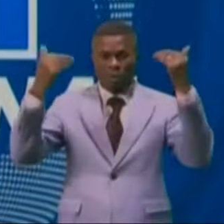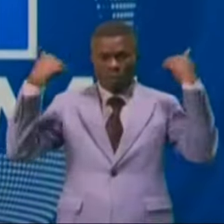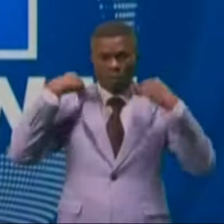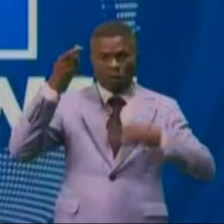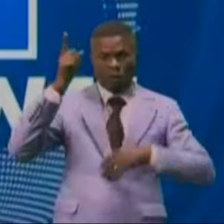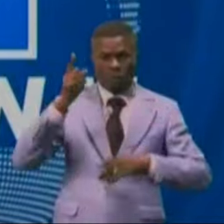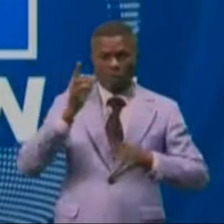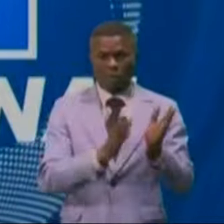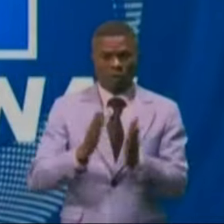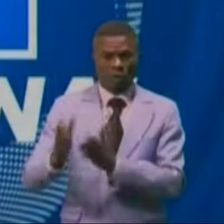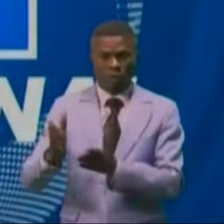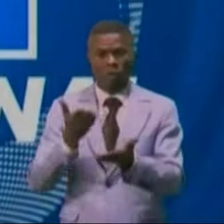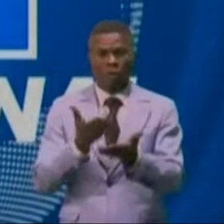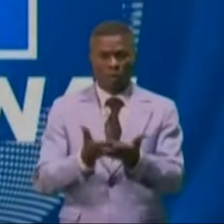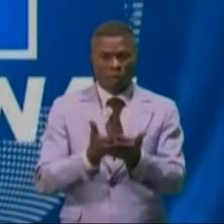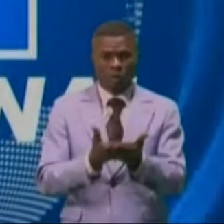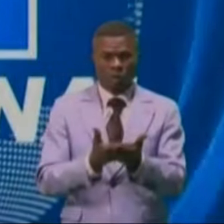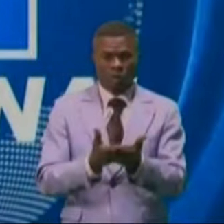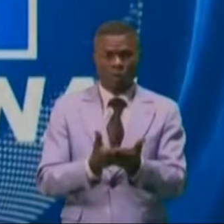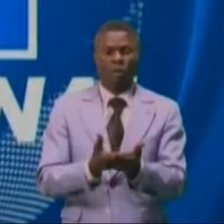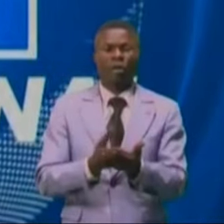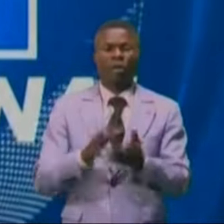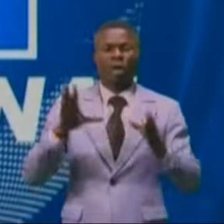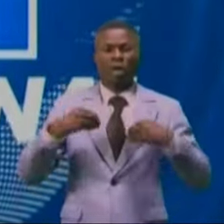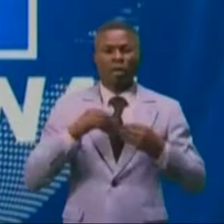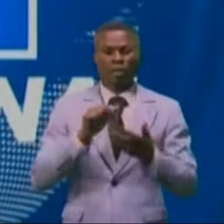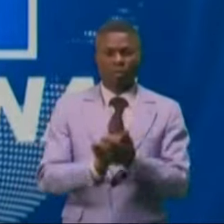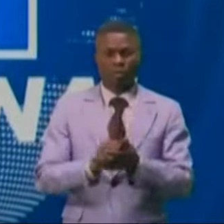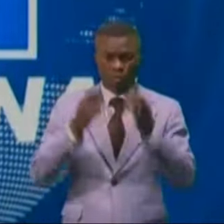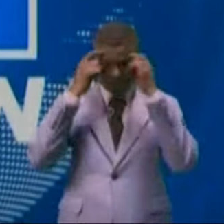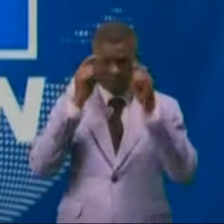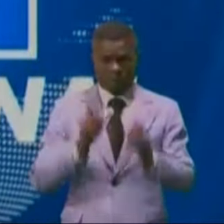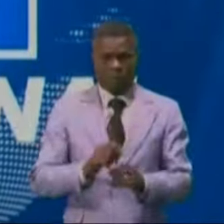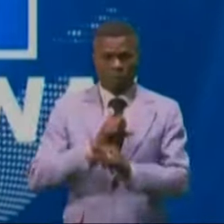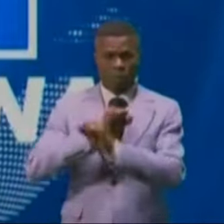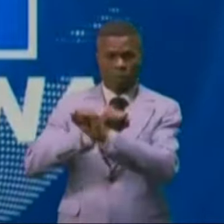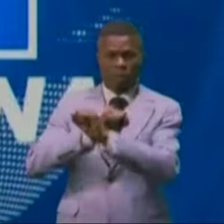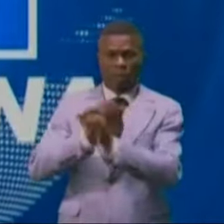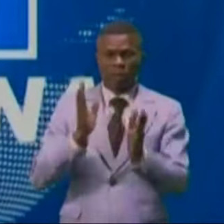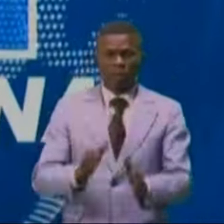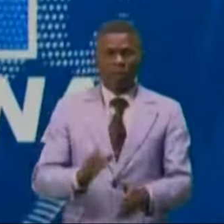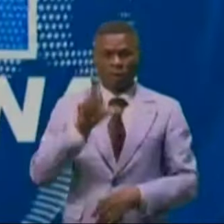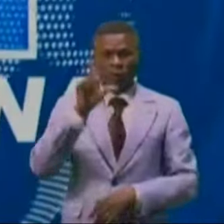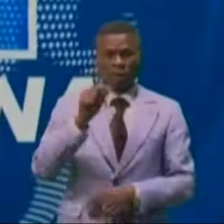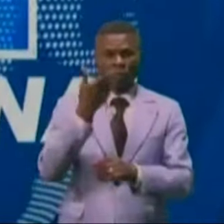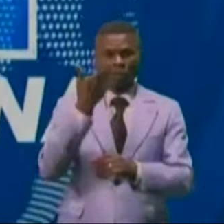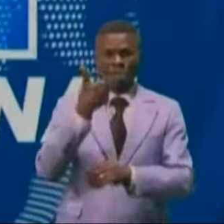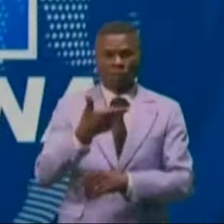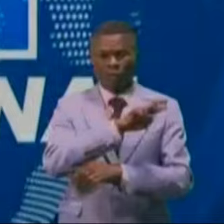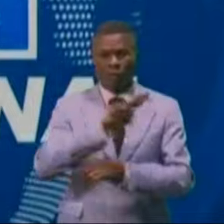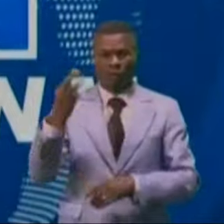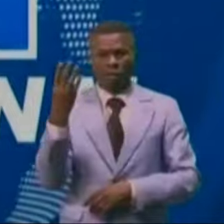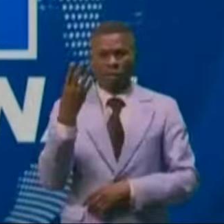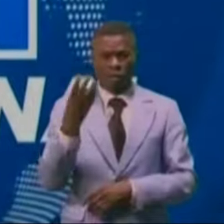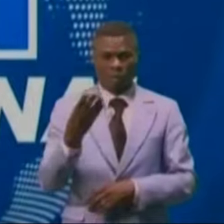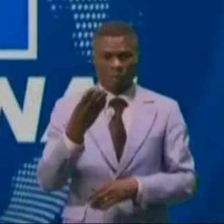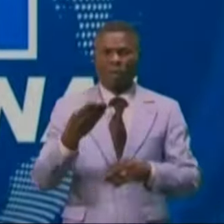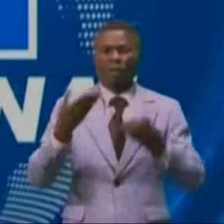les dispositions ci-après sont prises. Les mesures conservatoires du 20 février 2024 sont